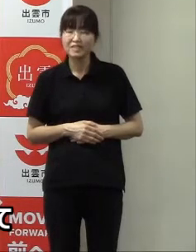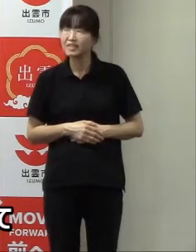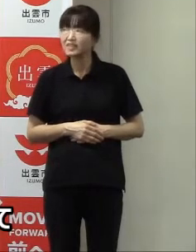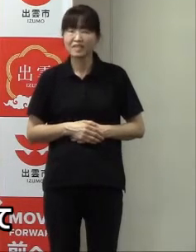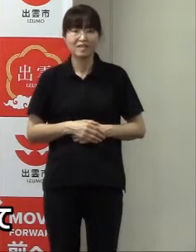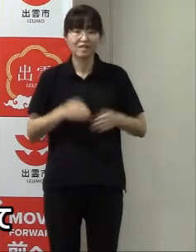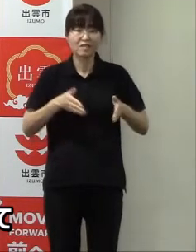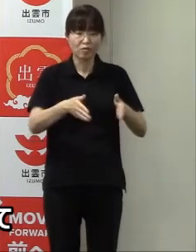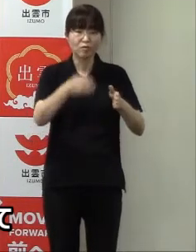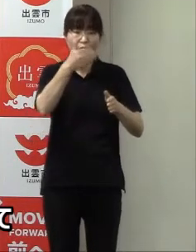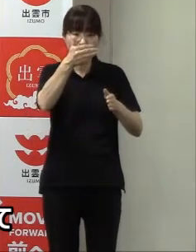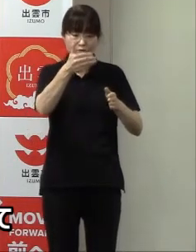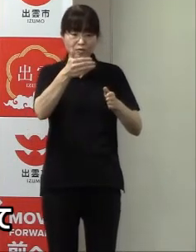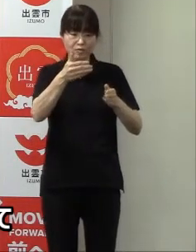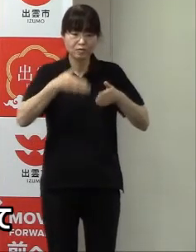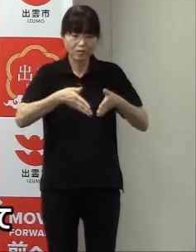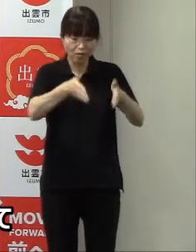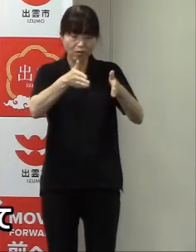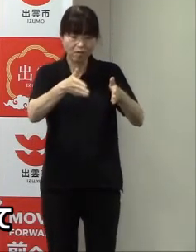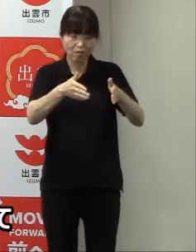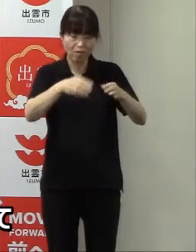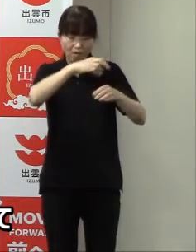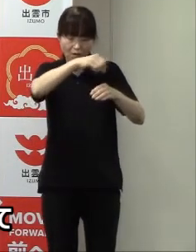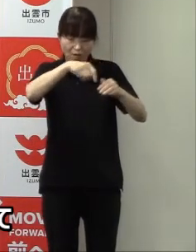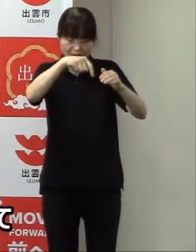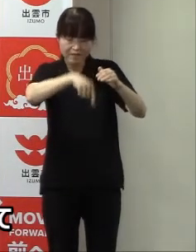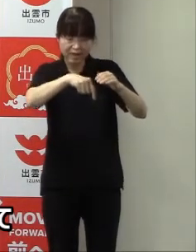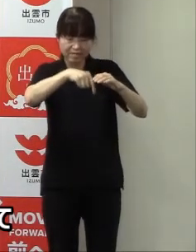国土9号の地盤とかに、